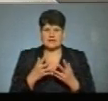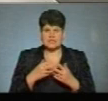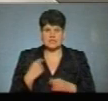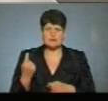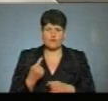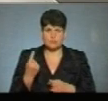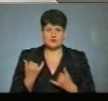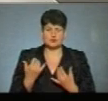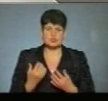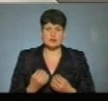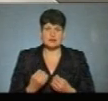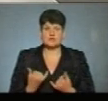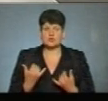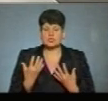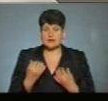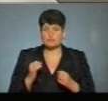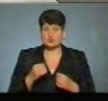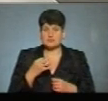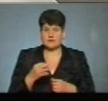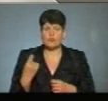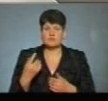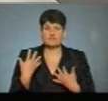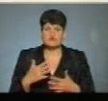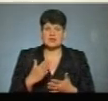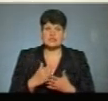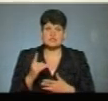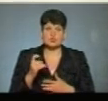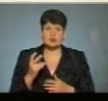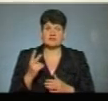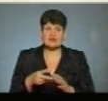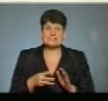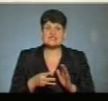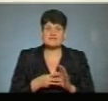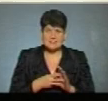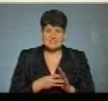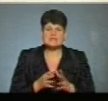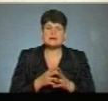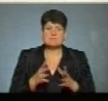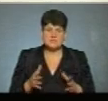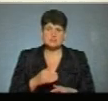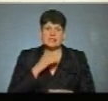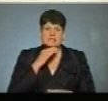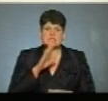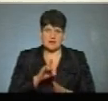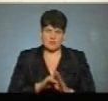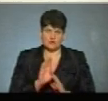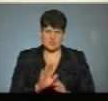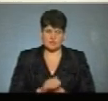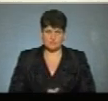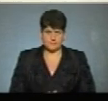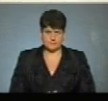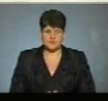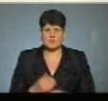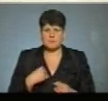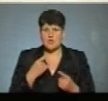достатня кількість в області. Ну, на сьогоднішній день. На сьогоднішній день я можу відкрити, що в області вже є 128 шевелів, тобто є більш ніж достатньо на початок